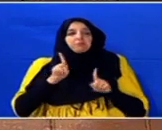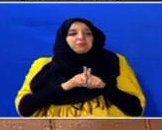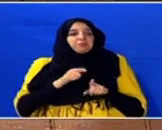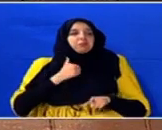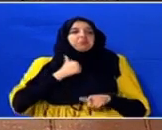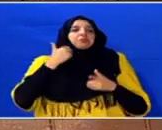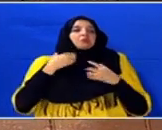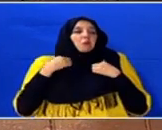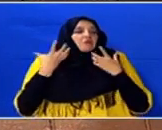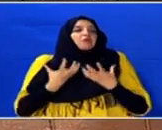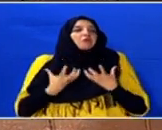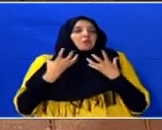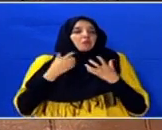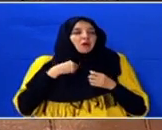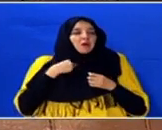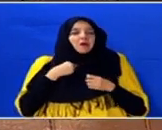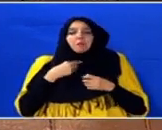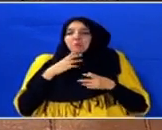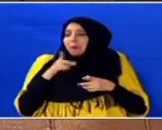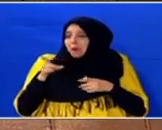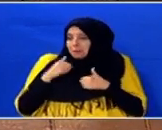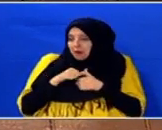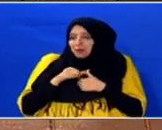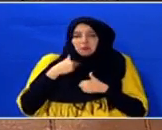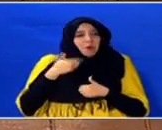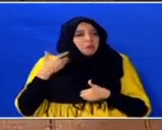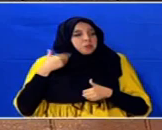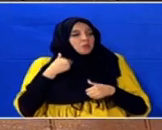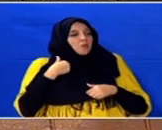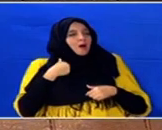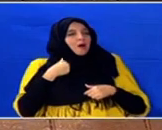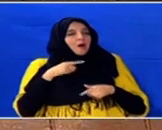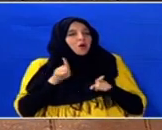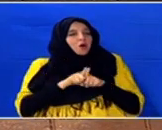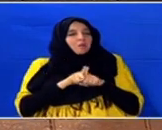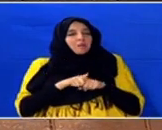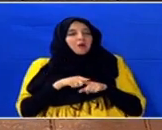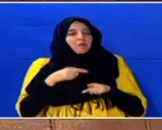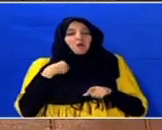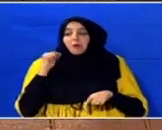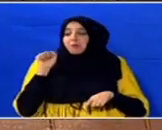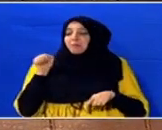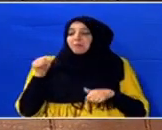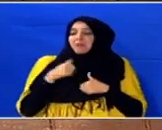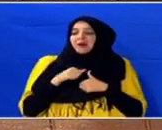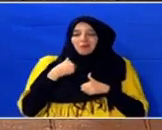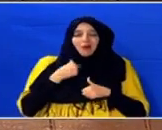هكذا عن طريق يعني بتعنت وتعسف وشطط